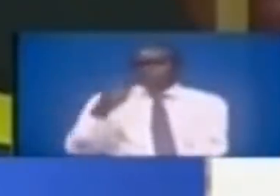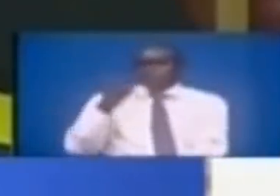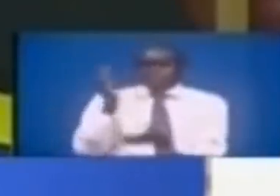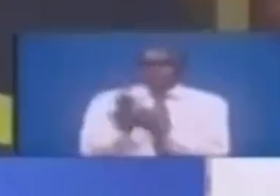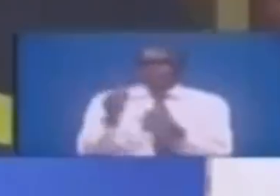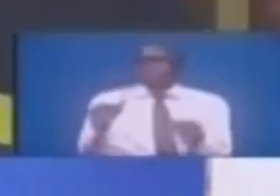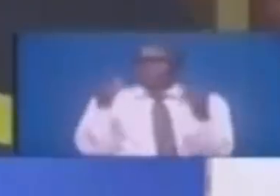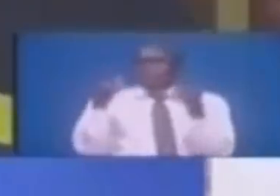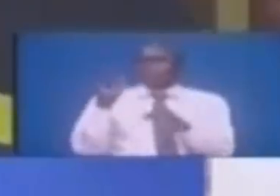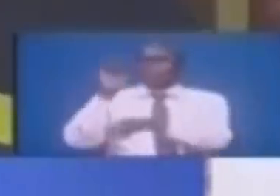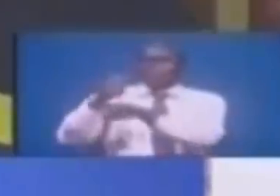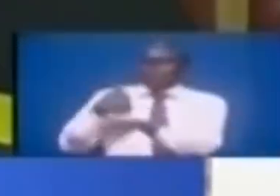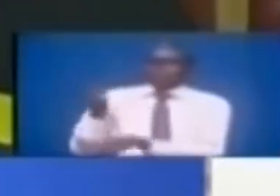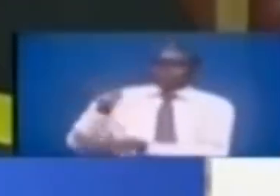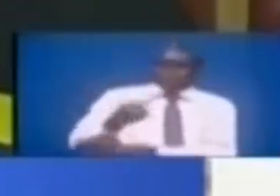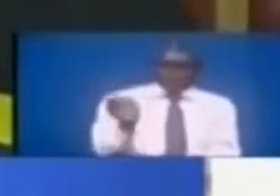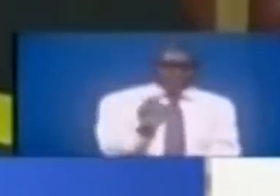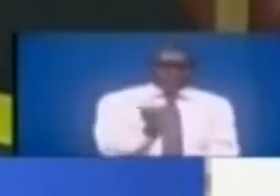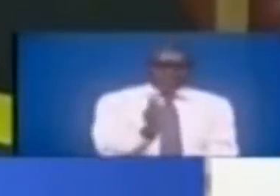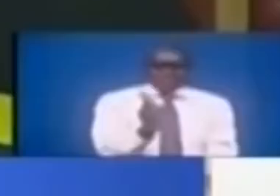sikusubiri kuitwa,